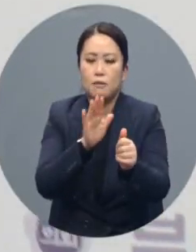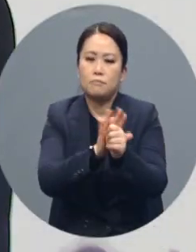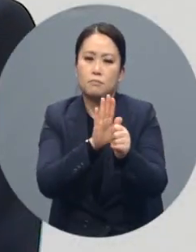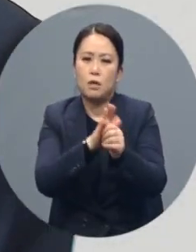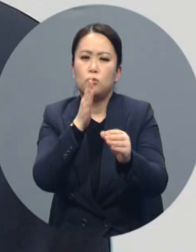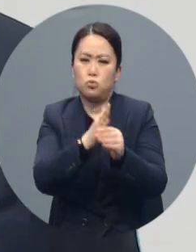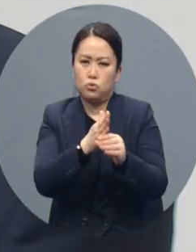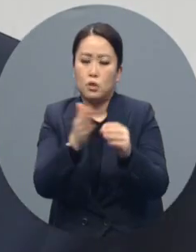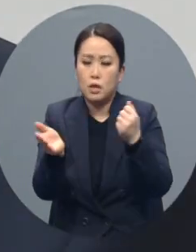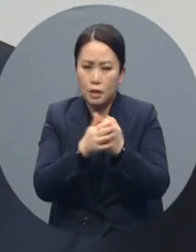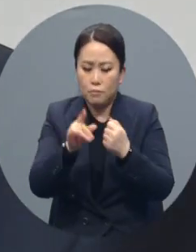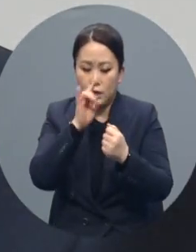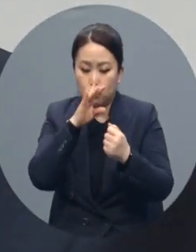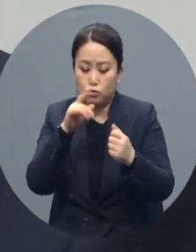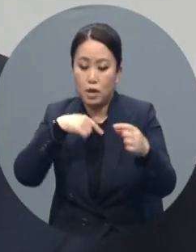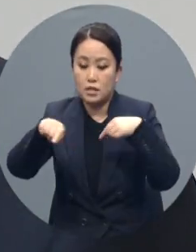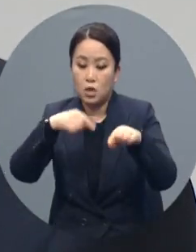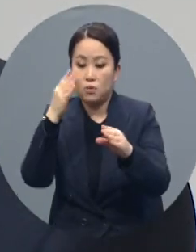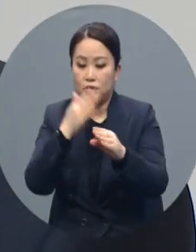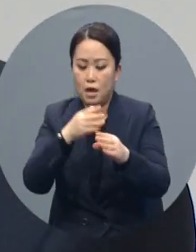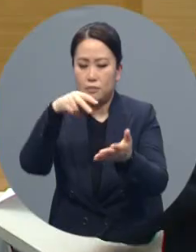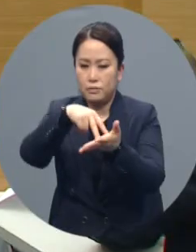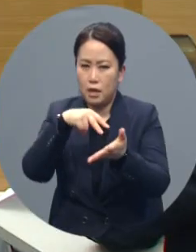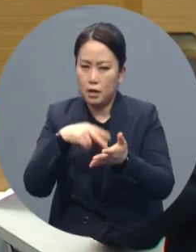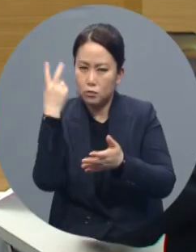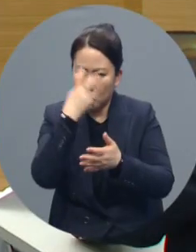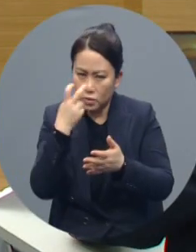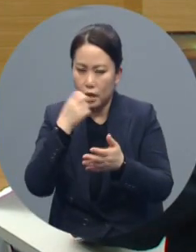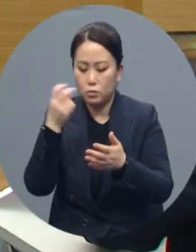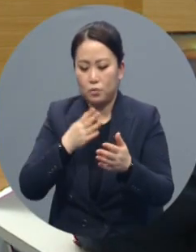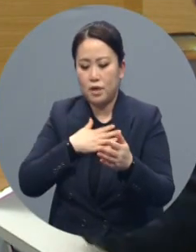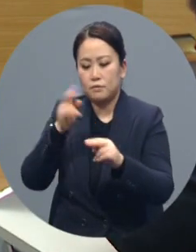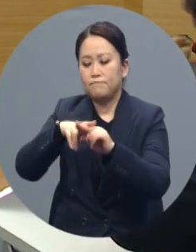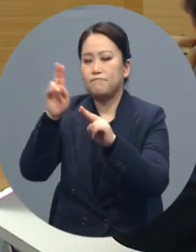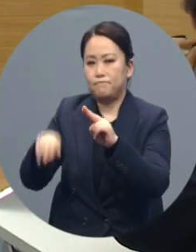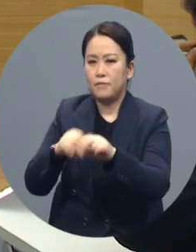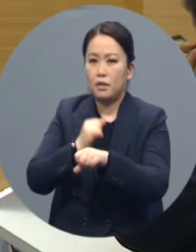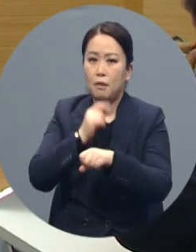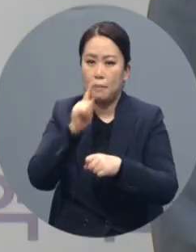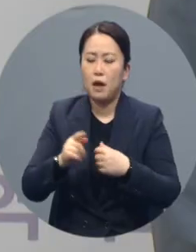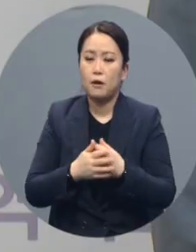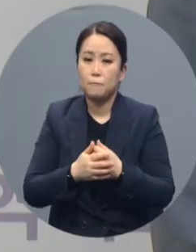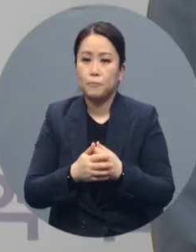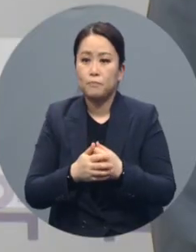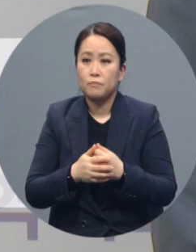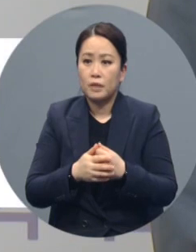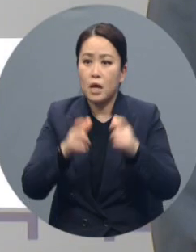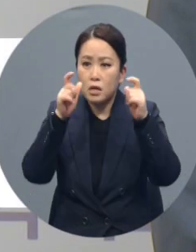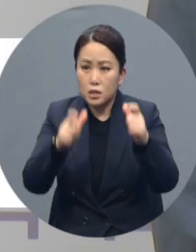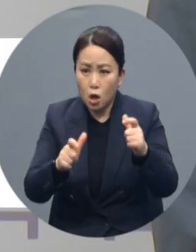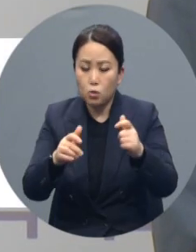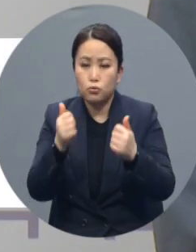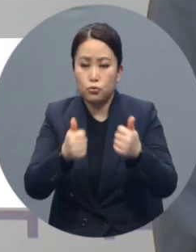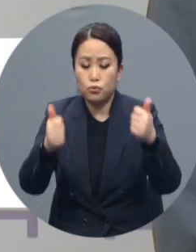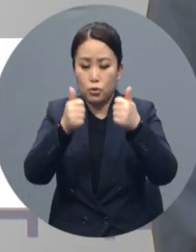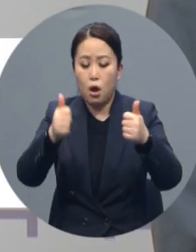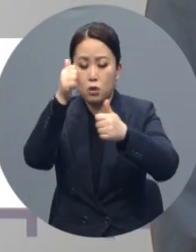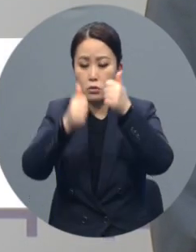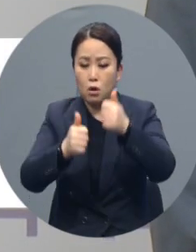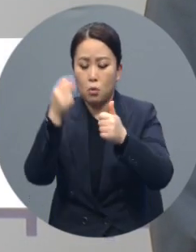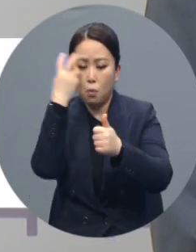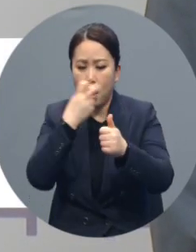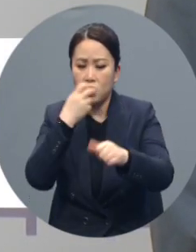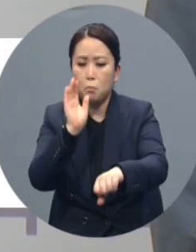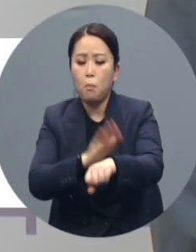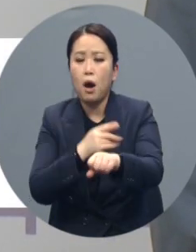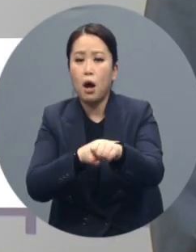차원의 조사와 함께 공관위원장 사퇴를 촉구했습니다. 지역구 경선관리도 제대로 못하는 사람이